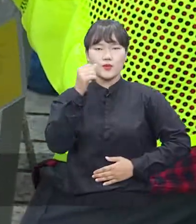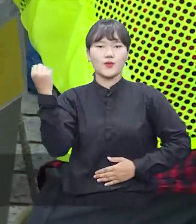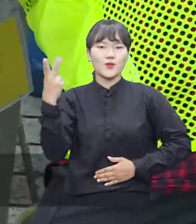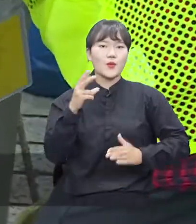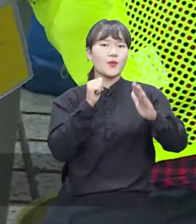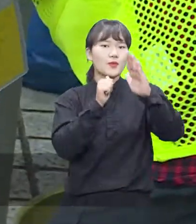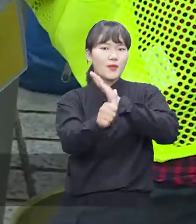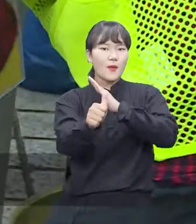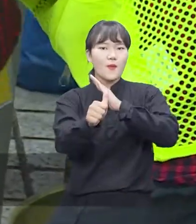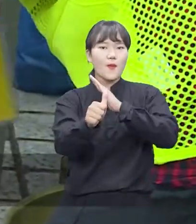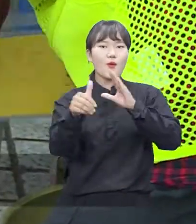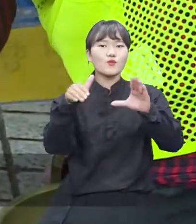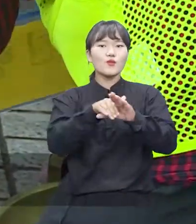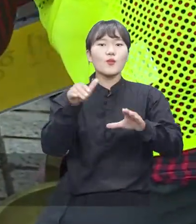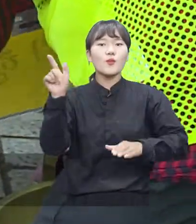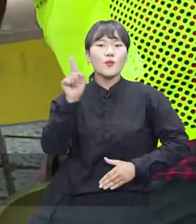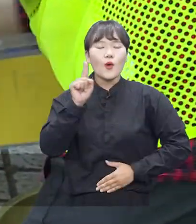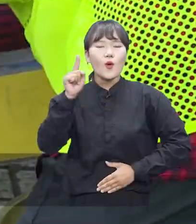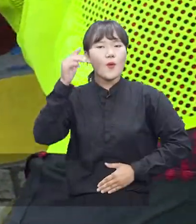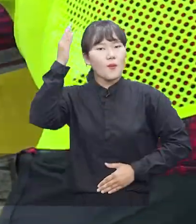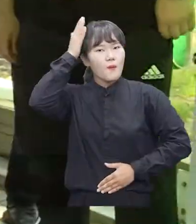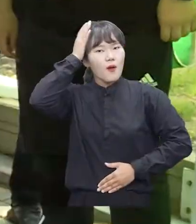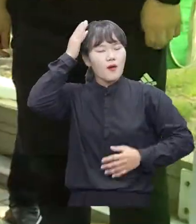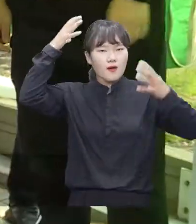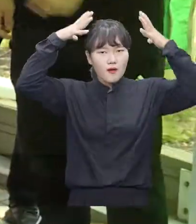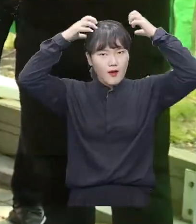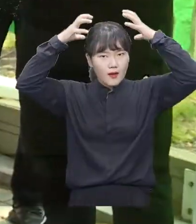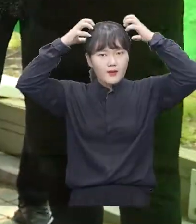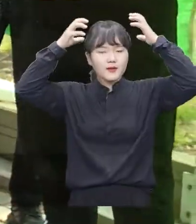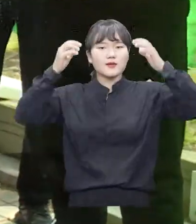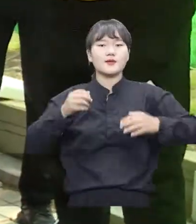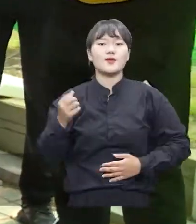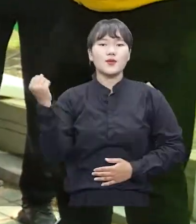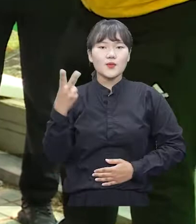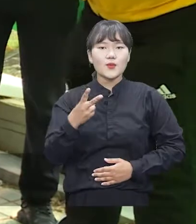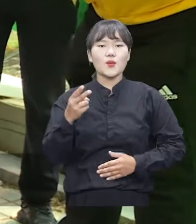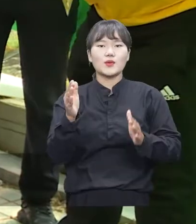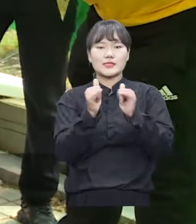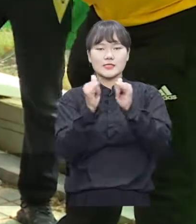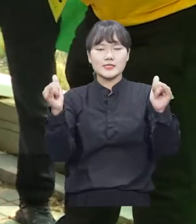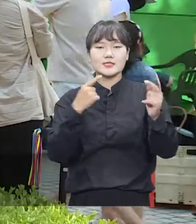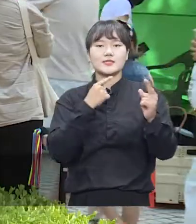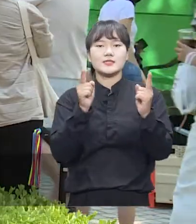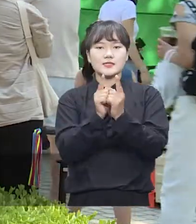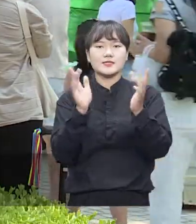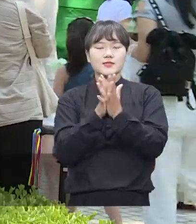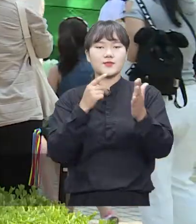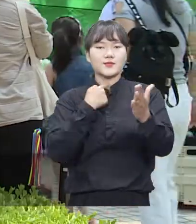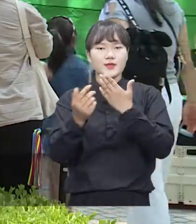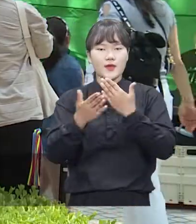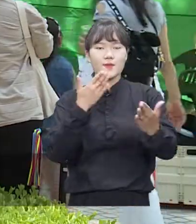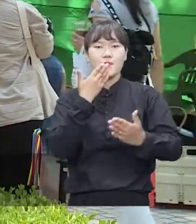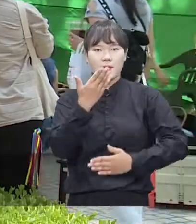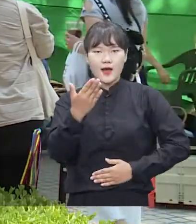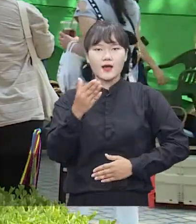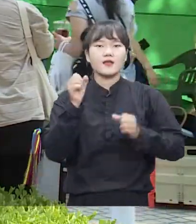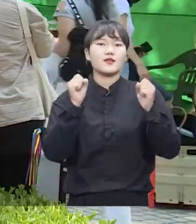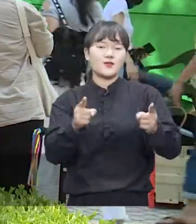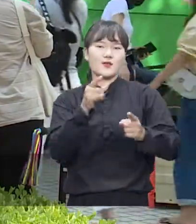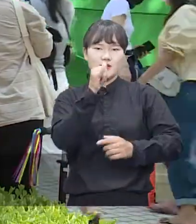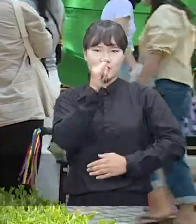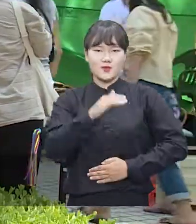단오의 대표적인 풍습이죠. 상품을 머리 감기, 활 쏘기 등 시민들이 직접 체험할 수 있는 프로그램이